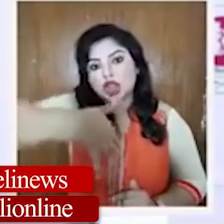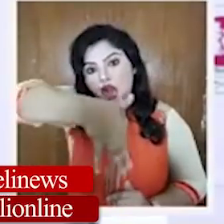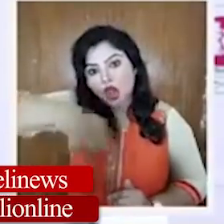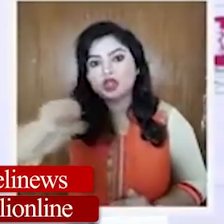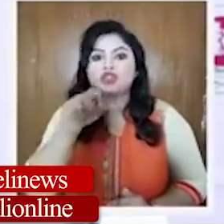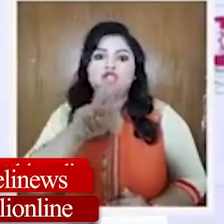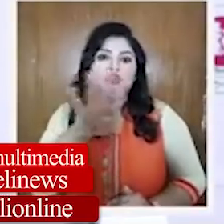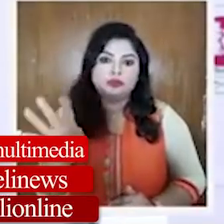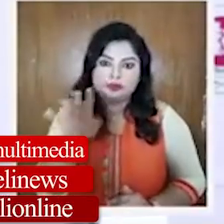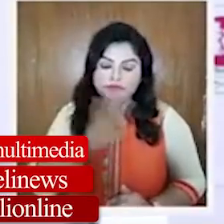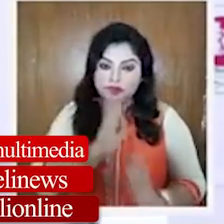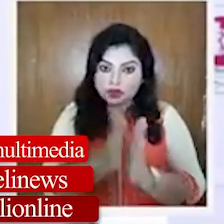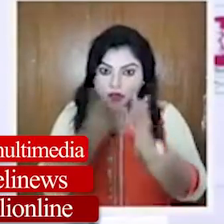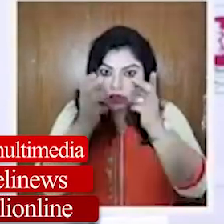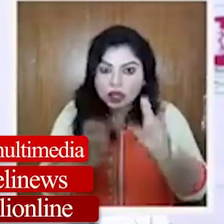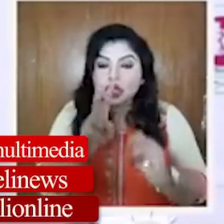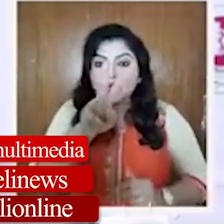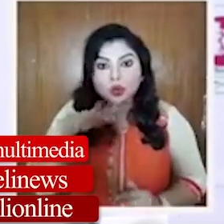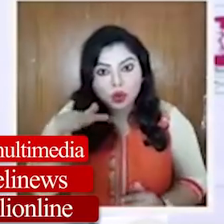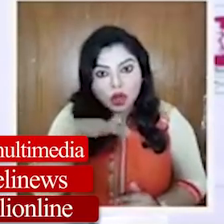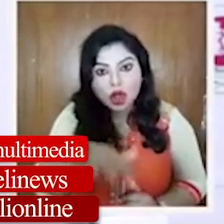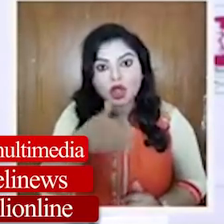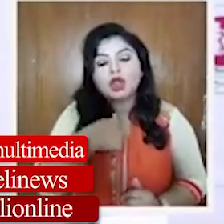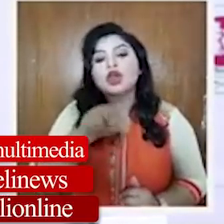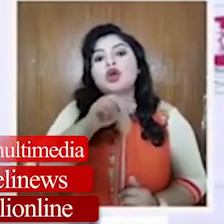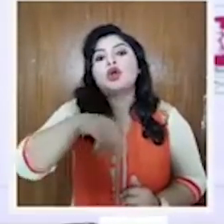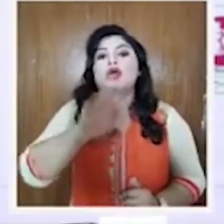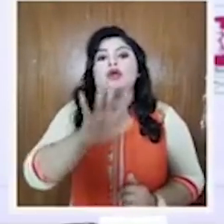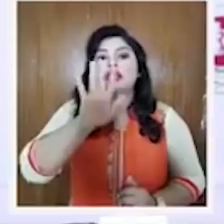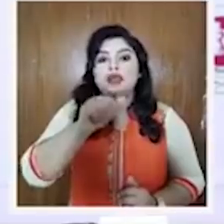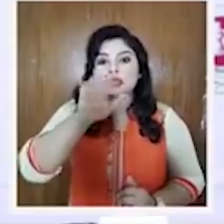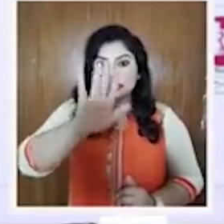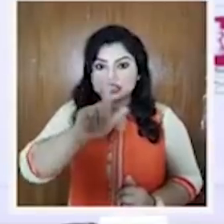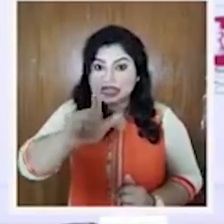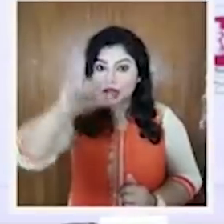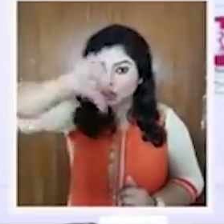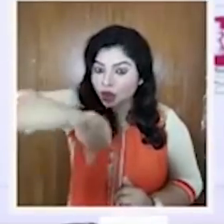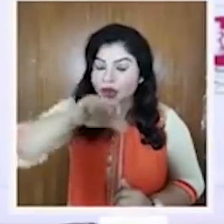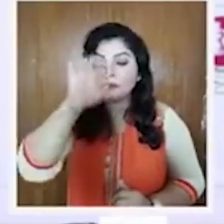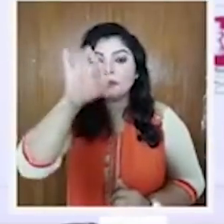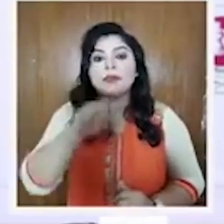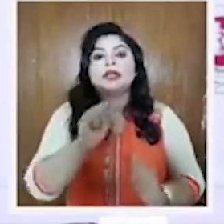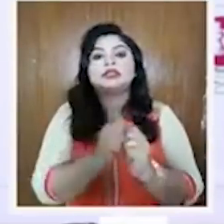4,36,486 জন। 24 ঘন্টায় কোয়ারেন্টাইন থেকে ছাড়া পেয়েছেন 2,690 জন। এ পর্যন্ত ছাড়া পেয়েছেন